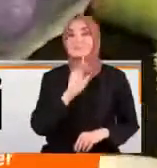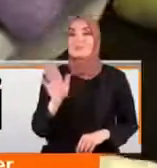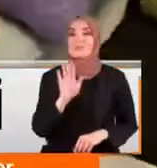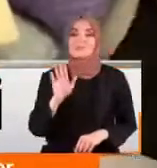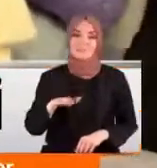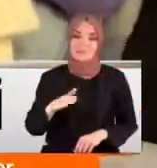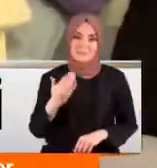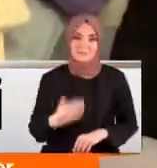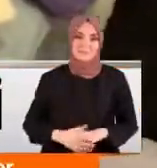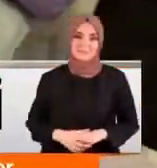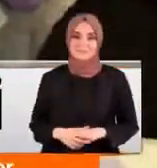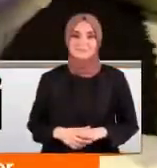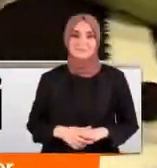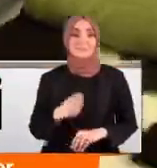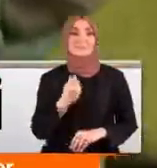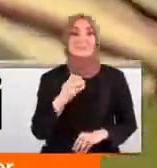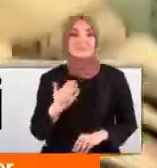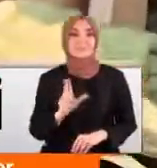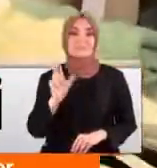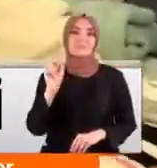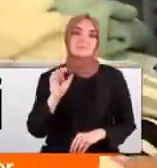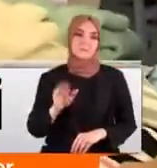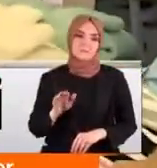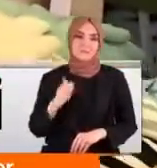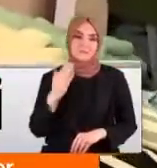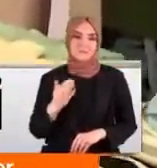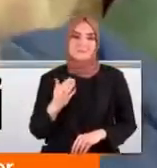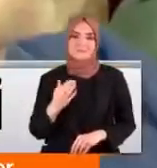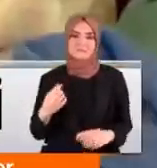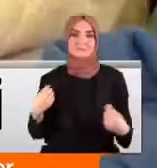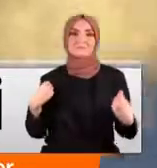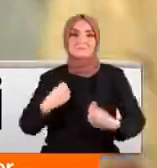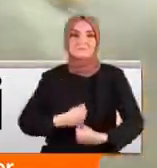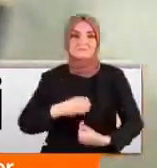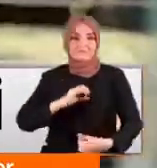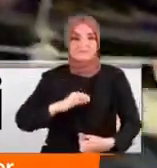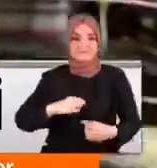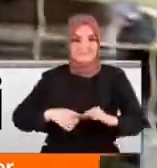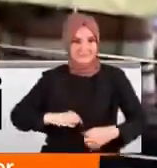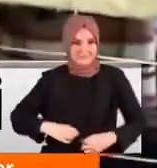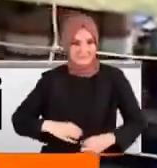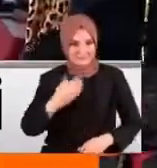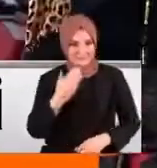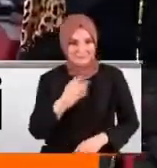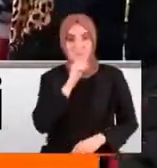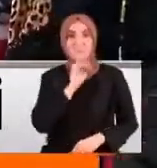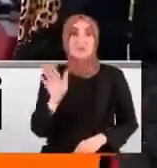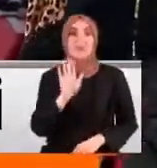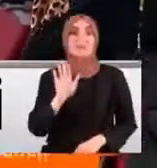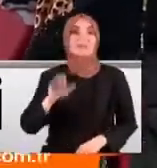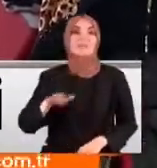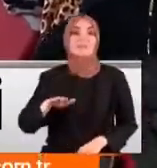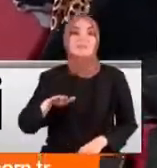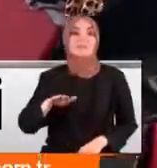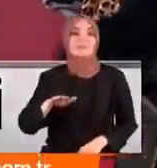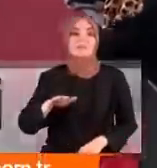da tatlı bu. Evet. Ne kadar bunun fiyatı? 70. 70 lira hırka. Şöyle gördüğünüz 150 liraya takımlarımız var. Neymiş bu böyle ışıl